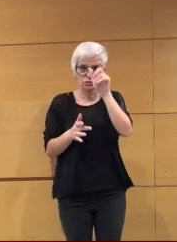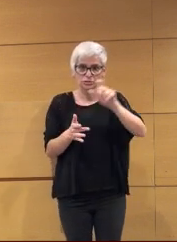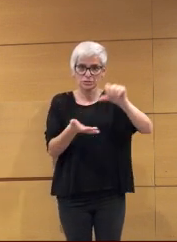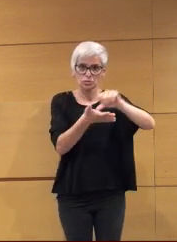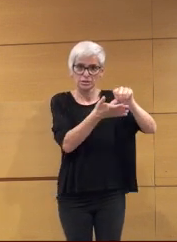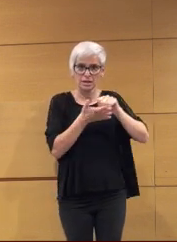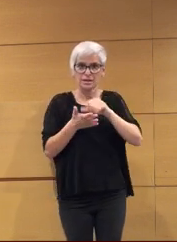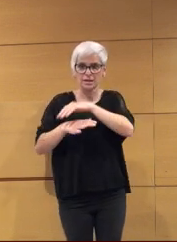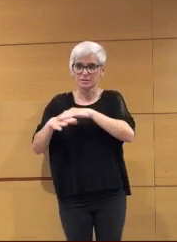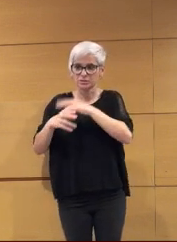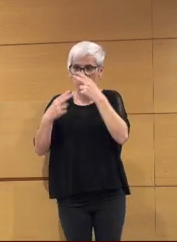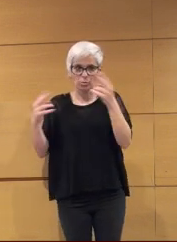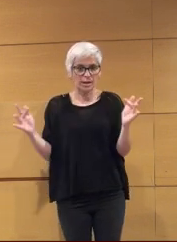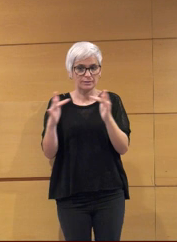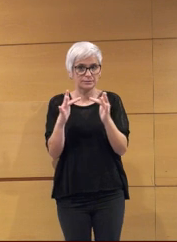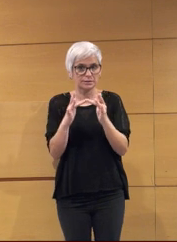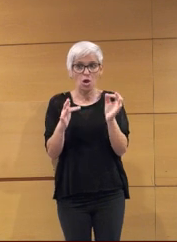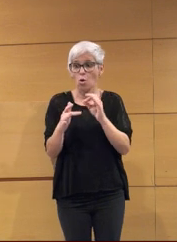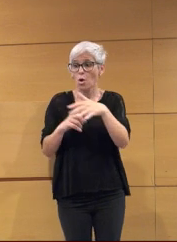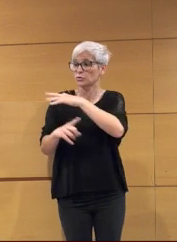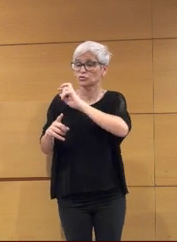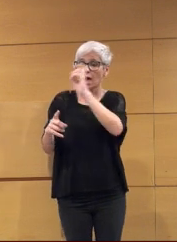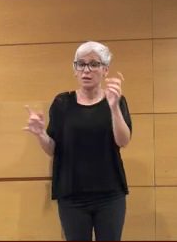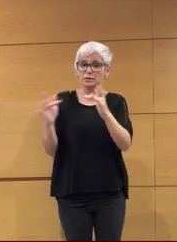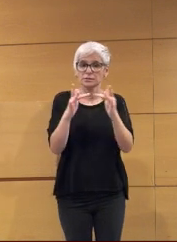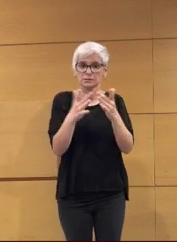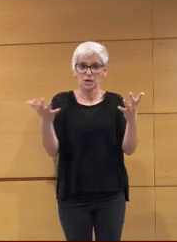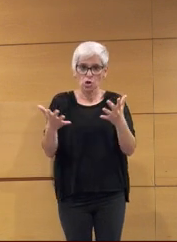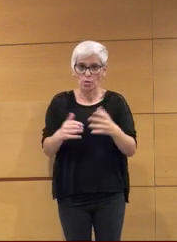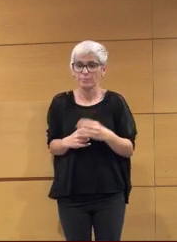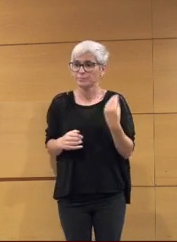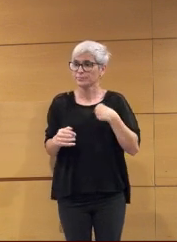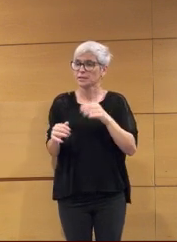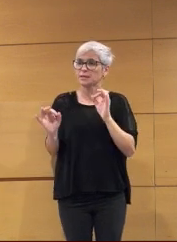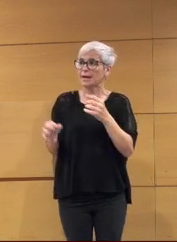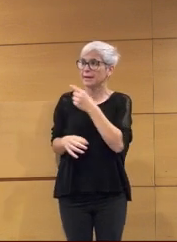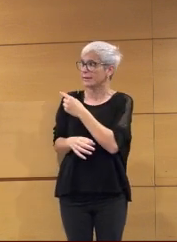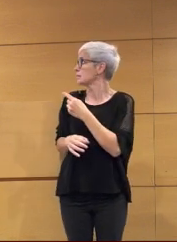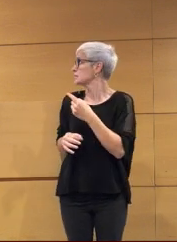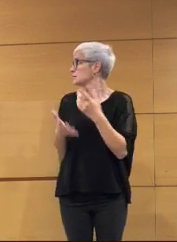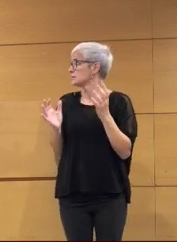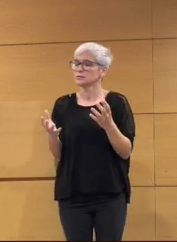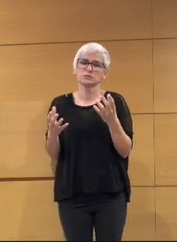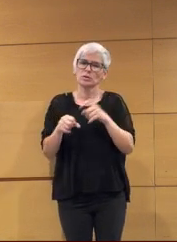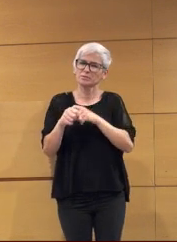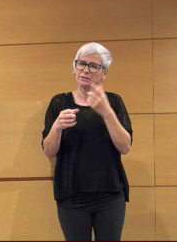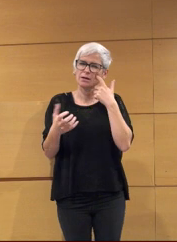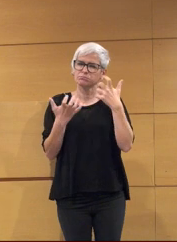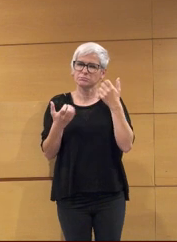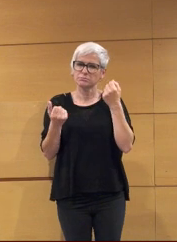i administració o altres entorns, no? I han de ser interoperables, i aquest és un aspecte molt i molt important.